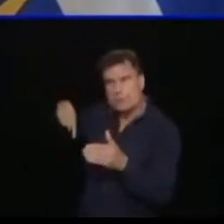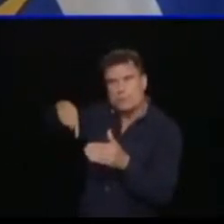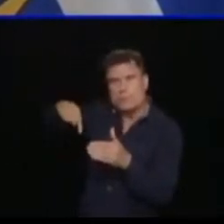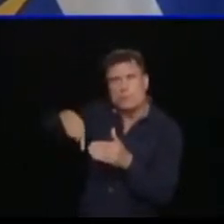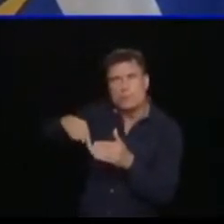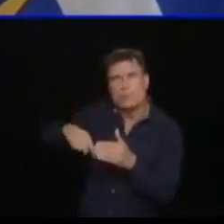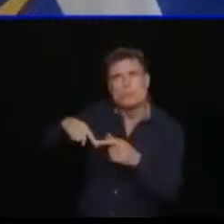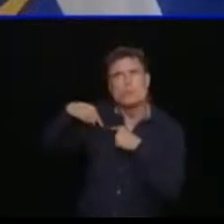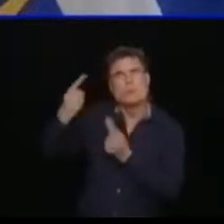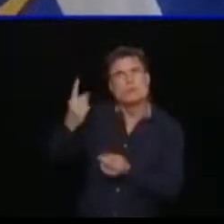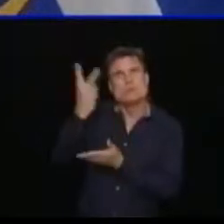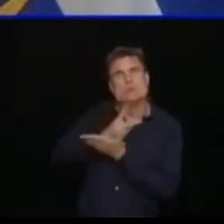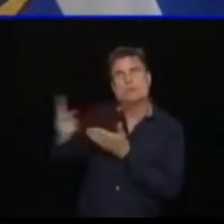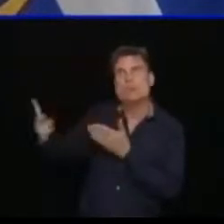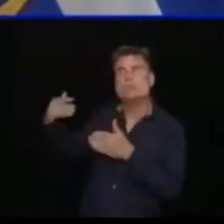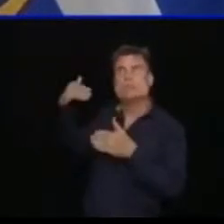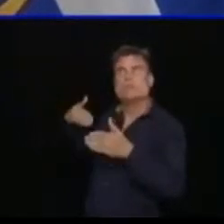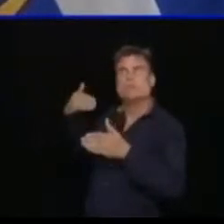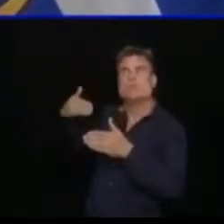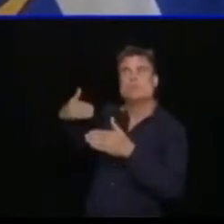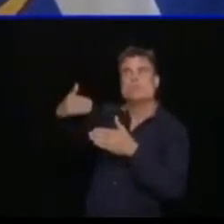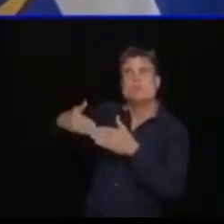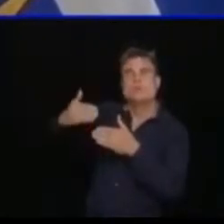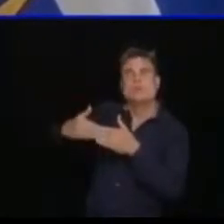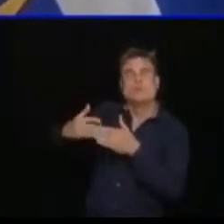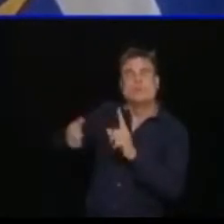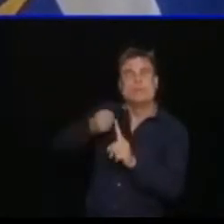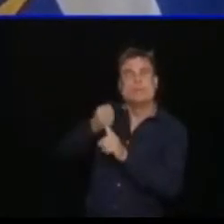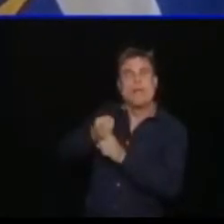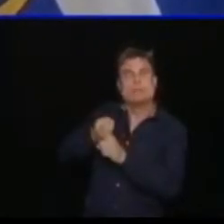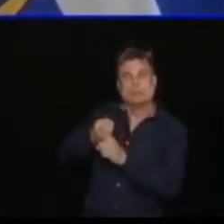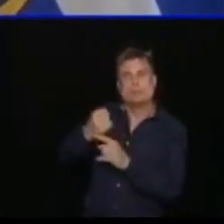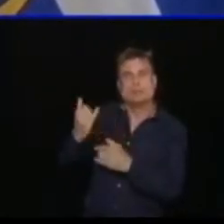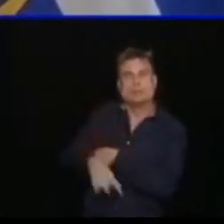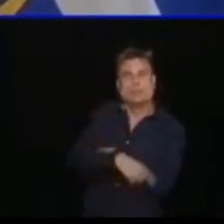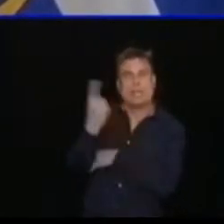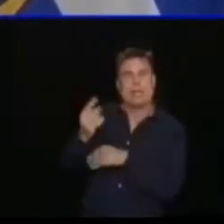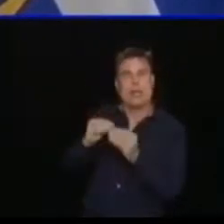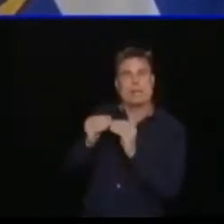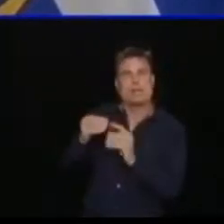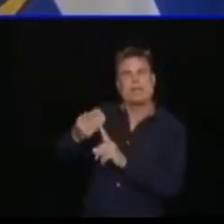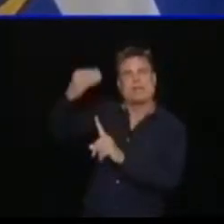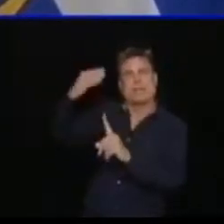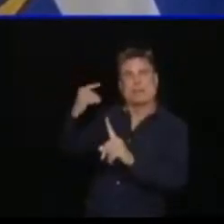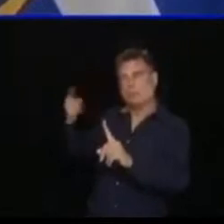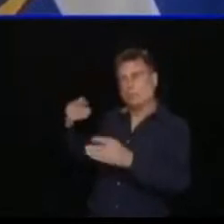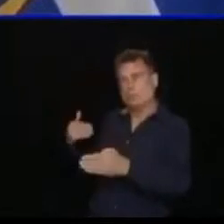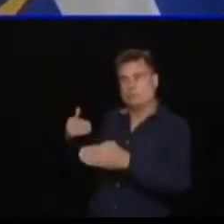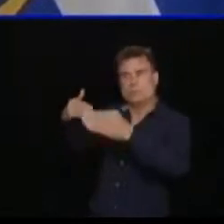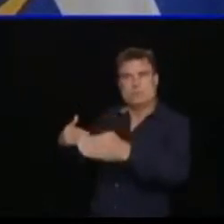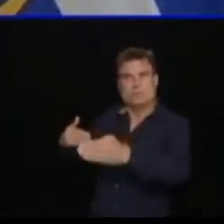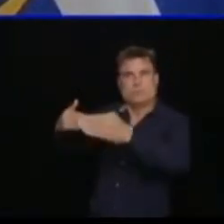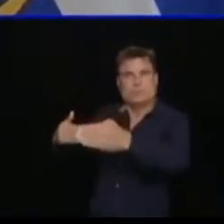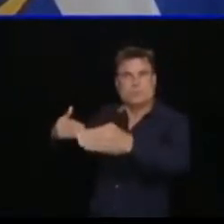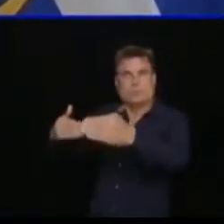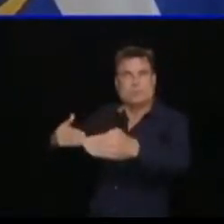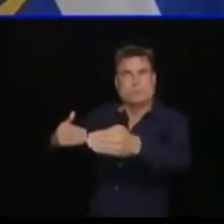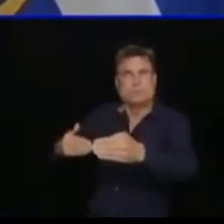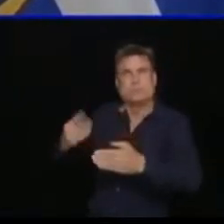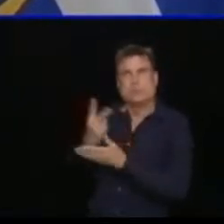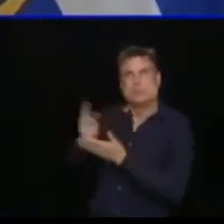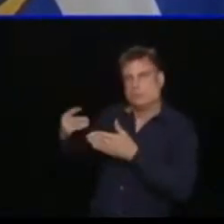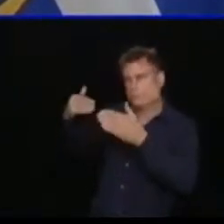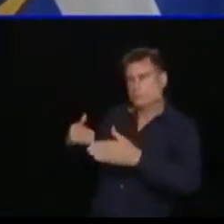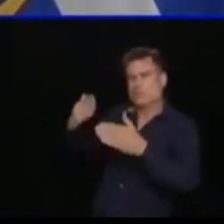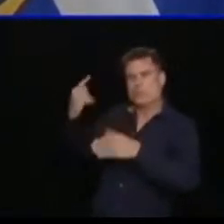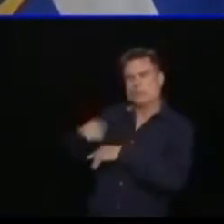来。所以我们现在不知道还有多少人被暴露在病毒中了。所以我们的